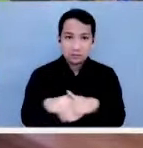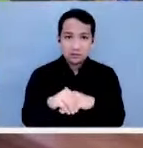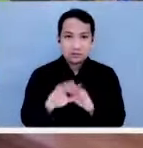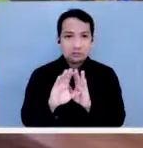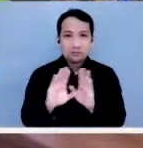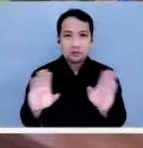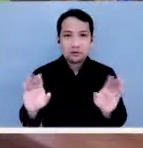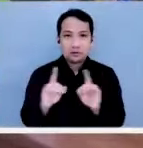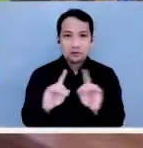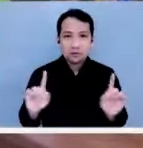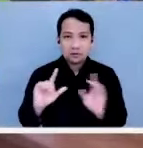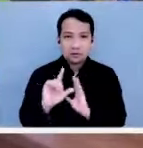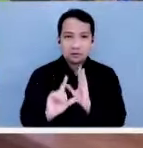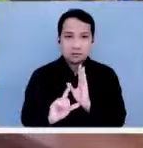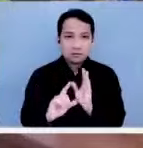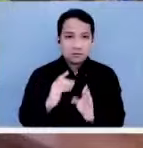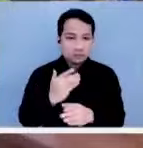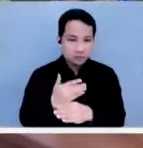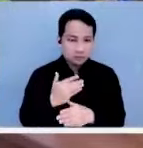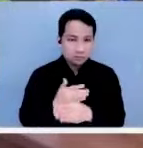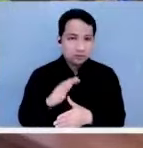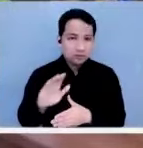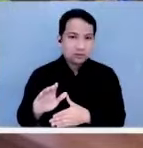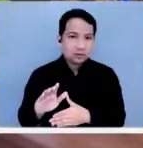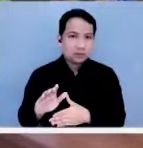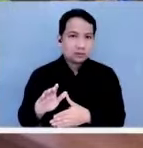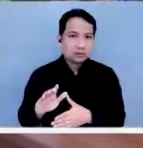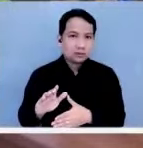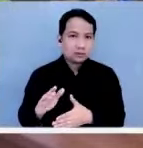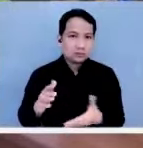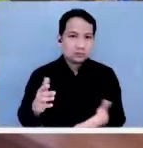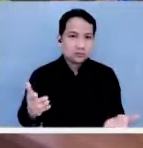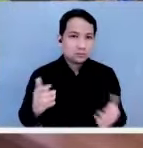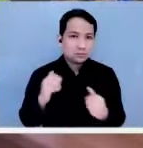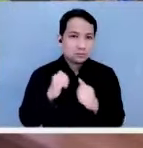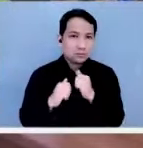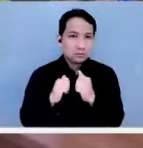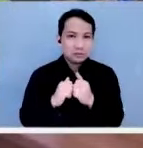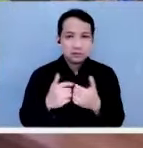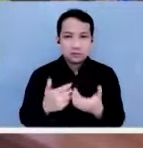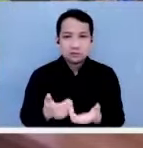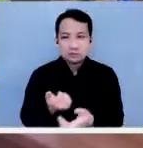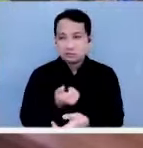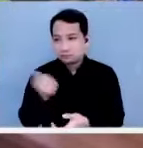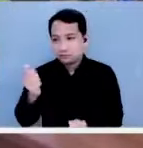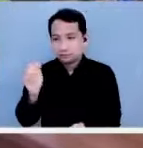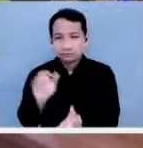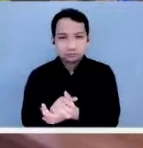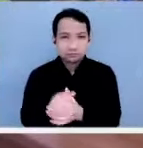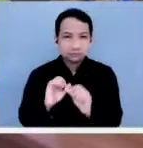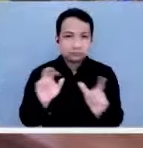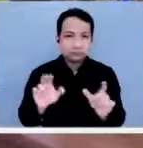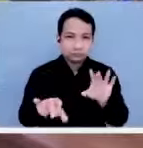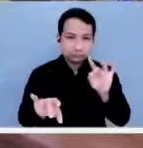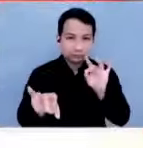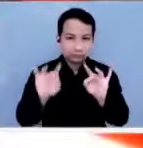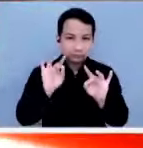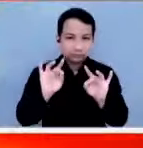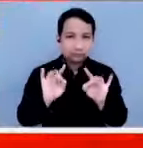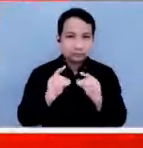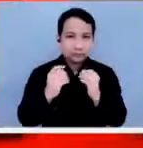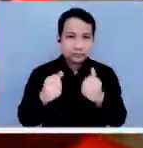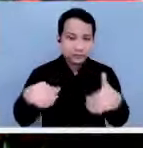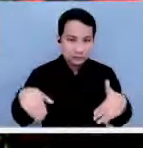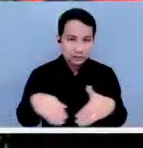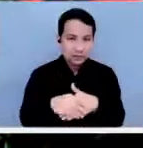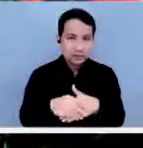legal na hadlang sa inyong pagpapakasal, ibig sabihin wala kayong ibang asawa at pinili nyo lang na hindi magpakasal,